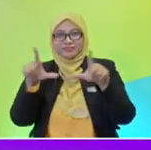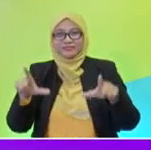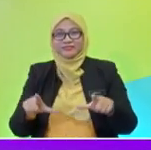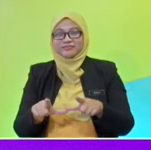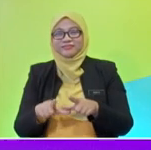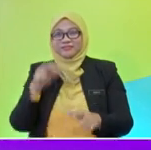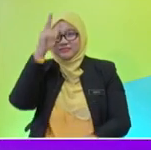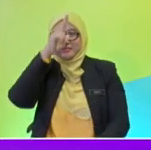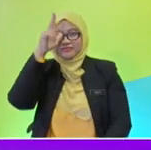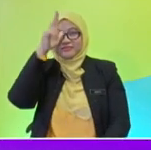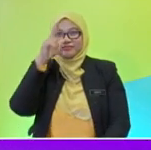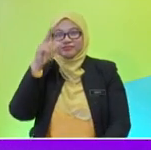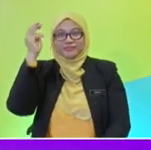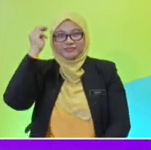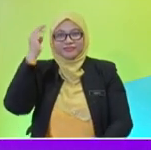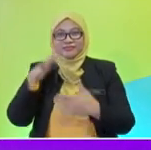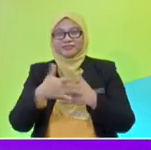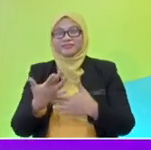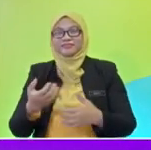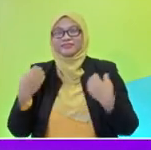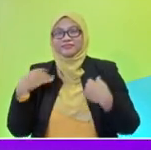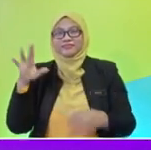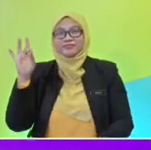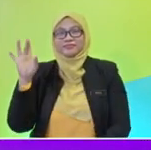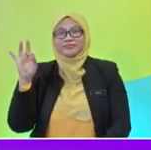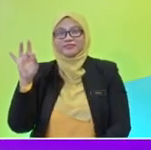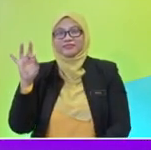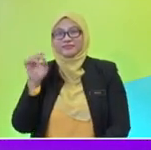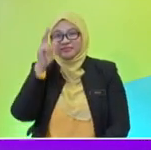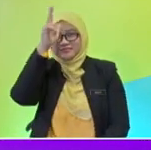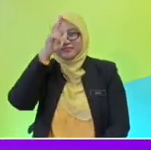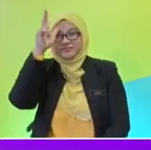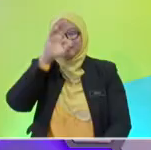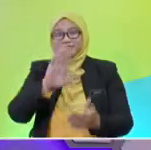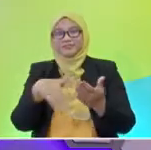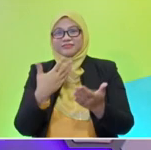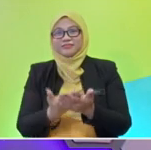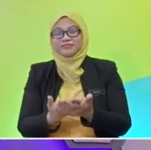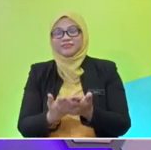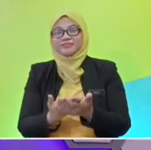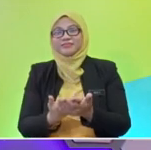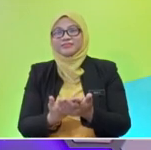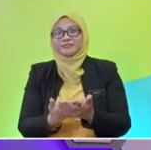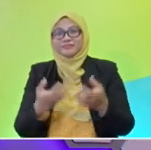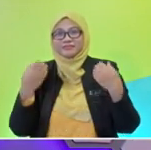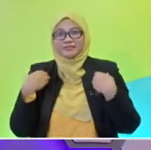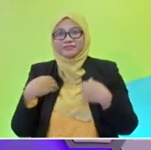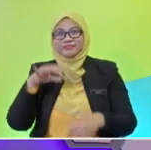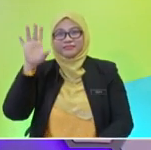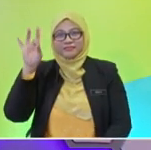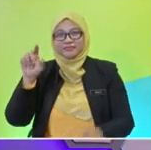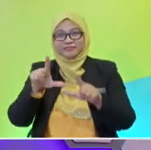nih cewek gue semuanya lapar kerajaan yang bertempat 8 lokasi yang